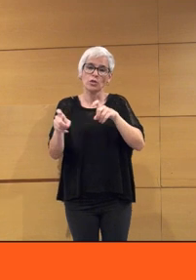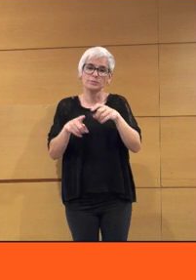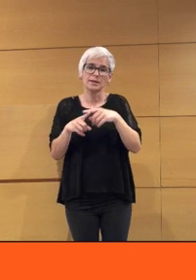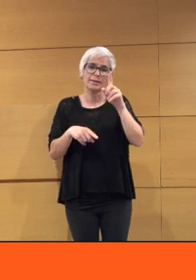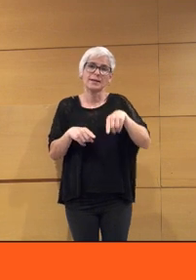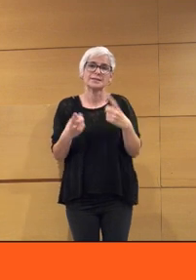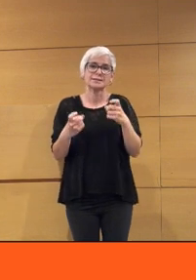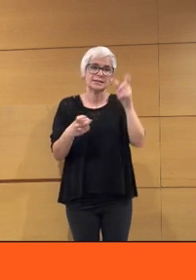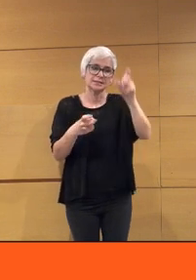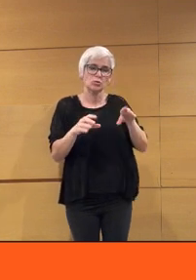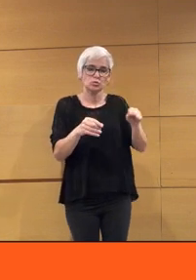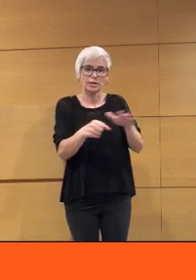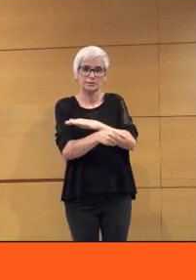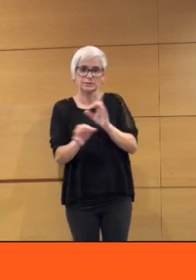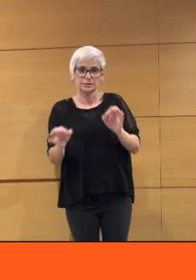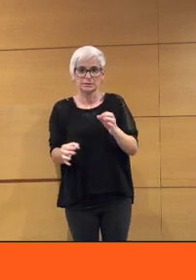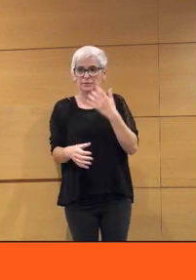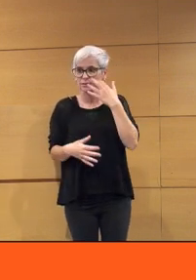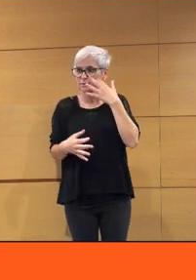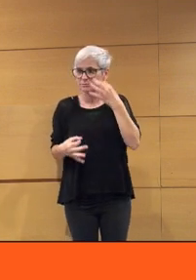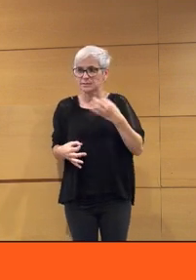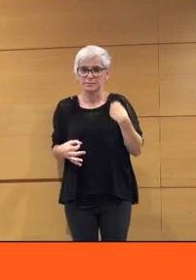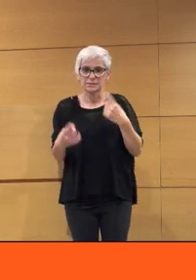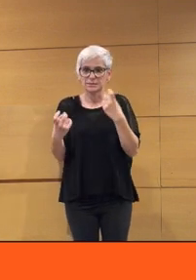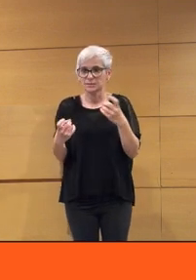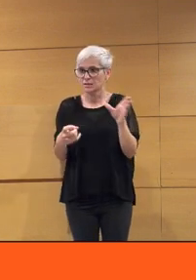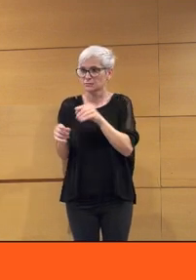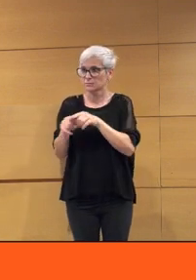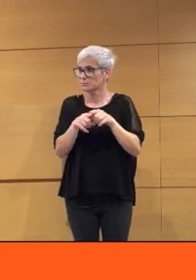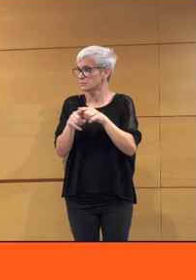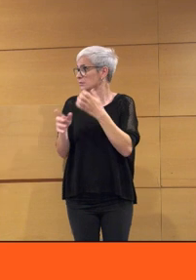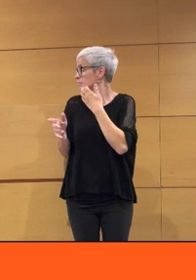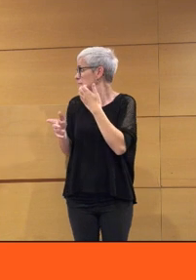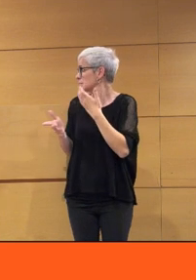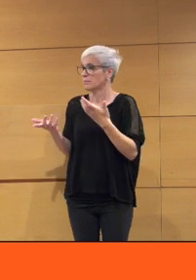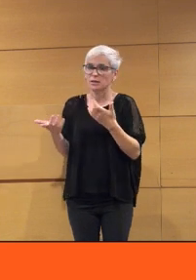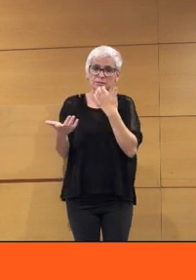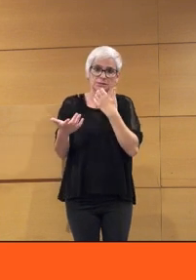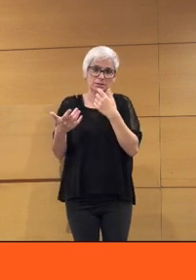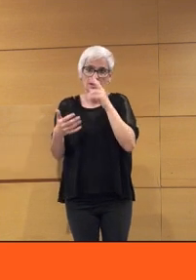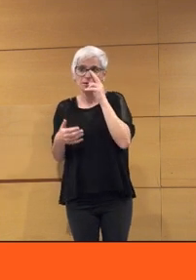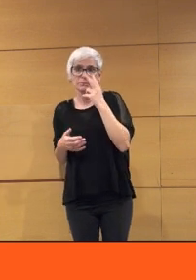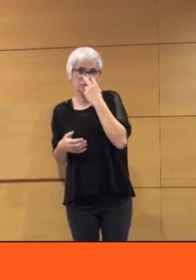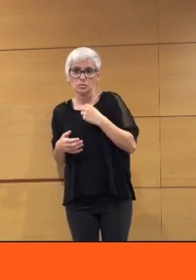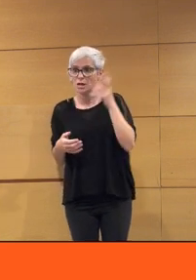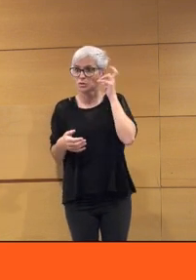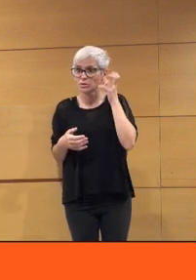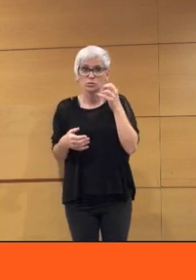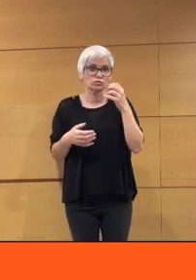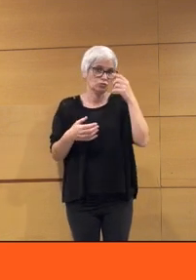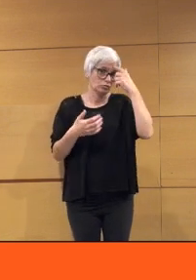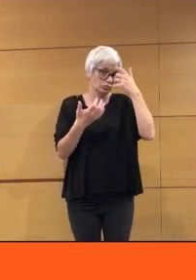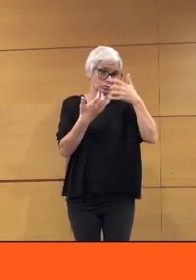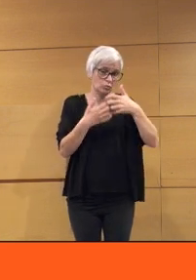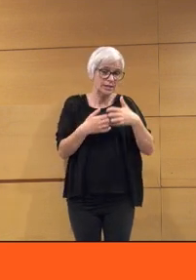que una persona no tingui les mateixes necessitats que una altra, no? Parlem de visuals, auditius o cognitius, per tant, cadascun dels usuaris